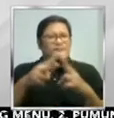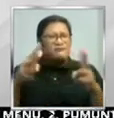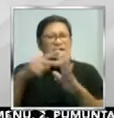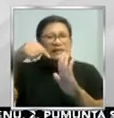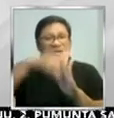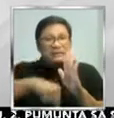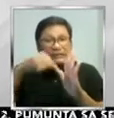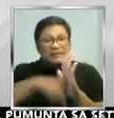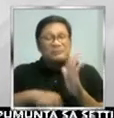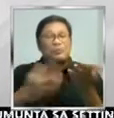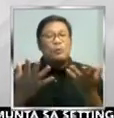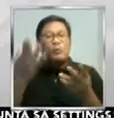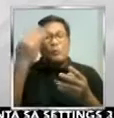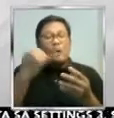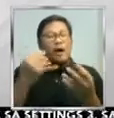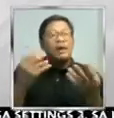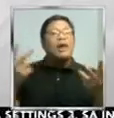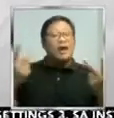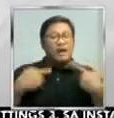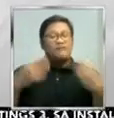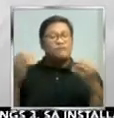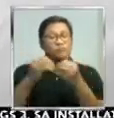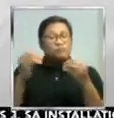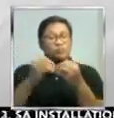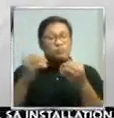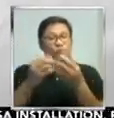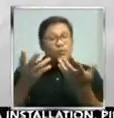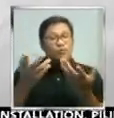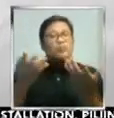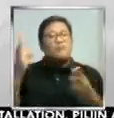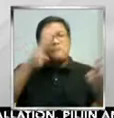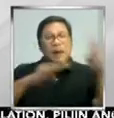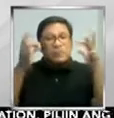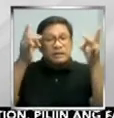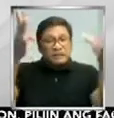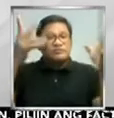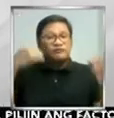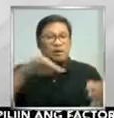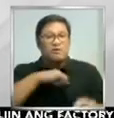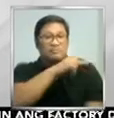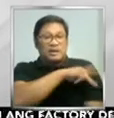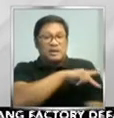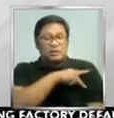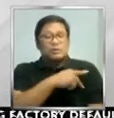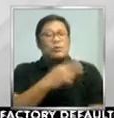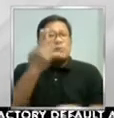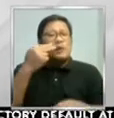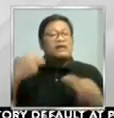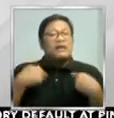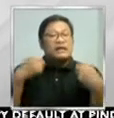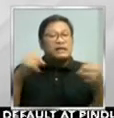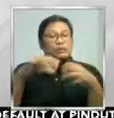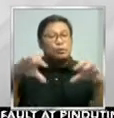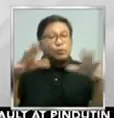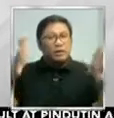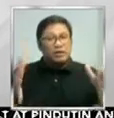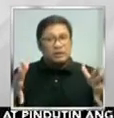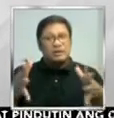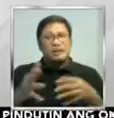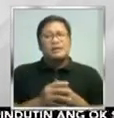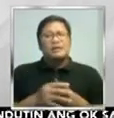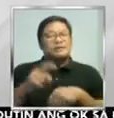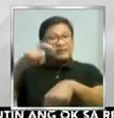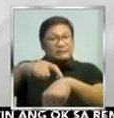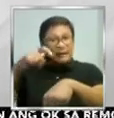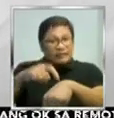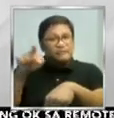mas lalo pong malalagay yung mga pasyente sa alanganin. Base po kasi dun sa assessment ng mga healthcare worker na naka-duty ng oras na yon